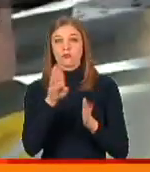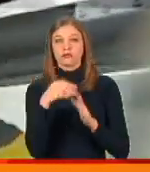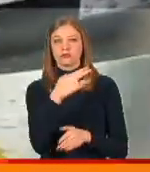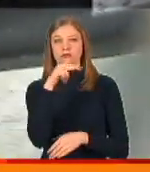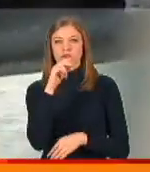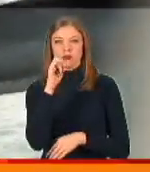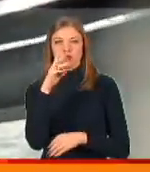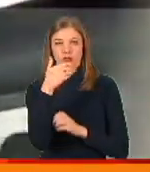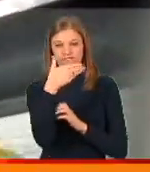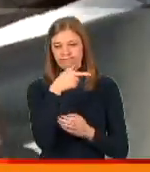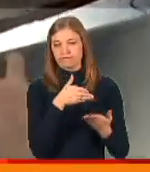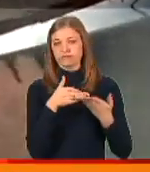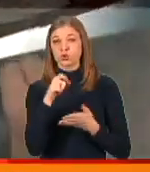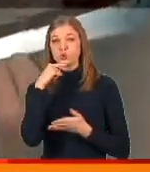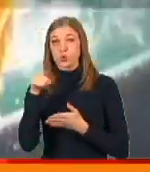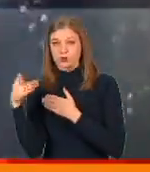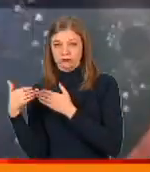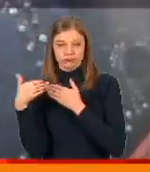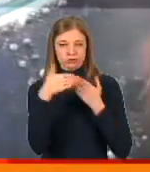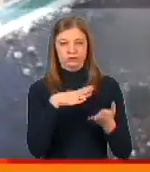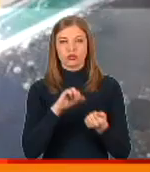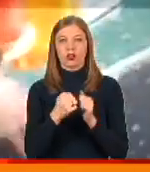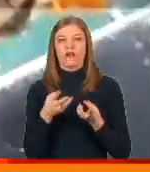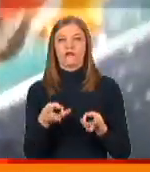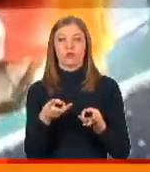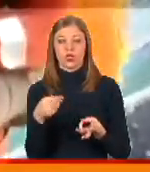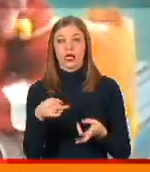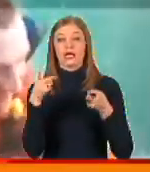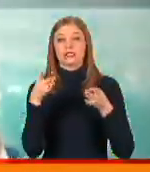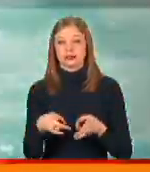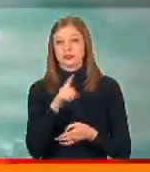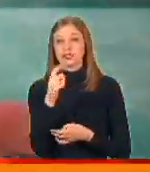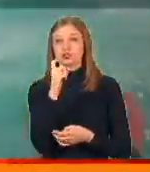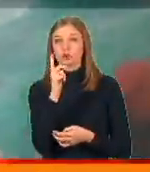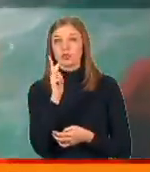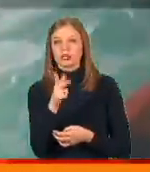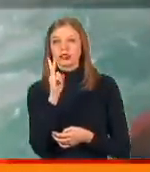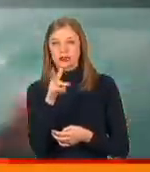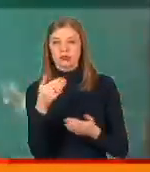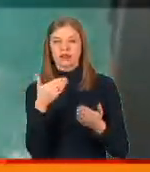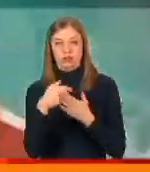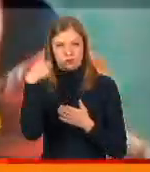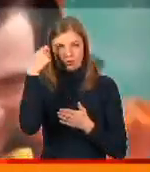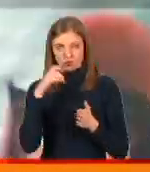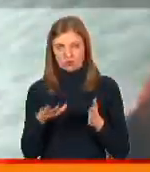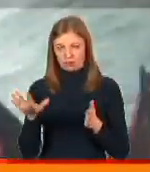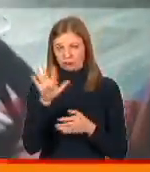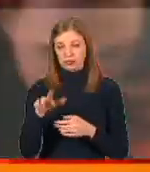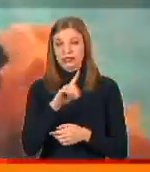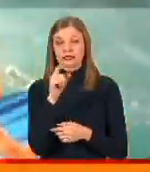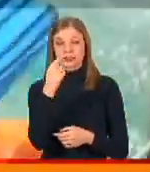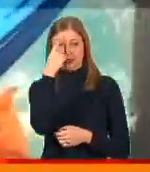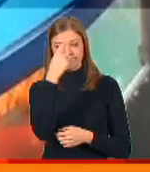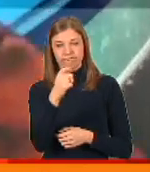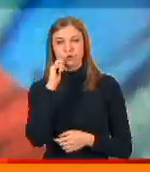прапором прямував із російського порту Азов і привозив вугілля. Трагедія сталася за 130 кілометрів від турецького узбережжя. За